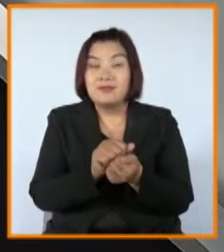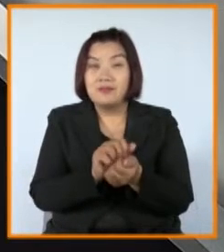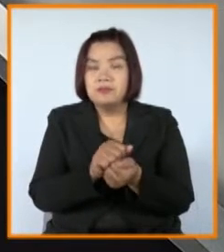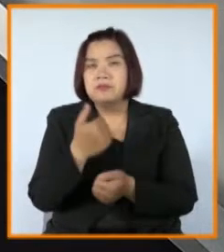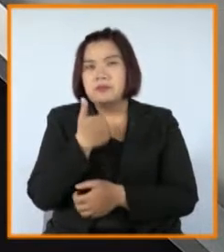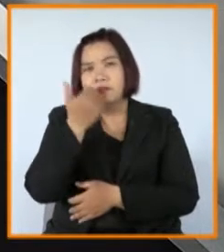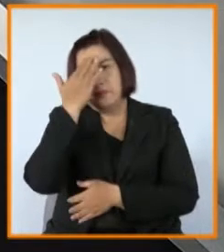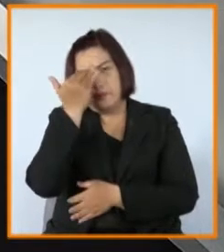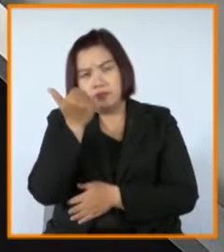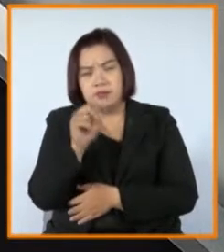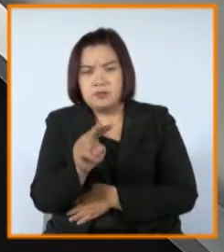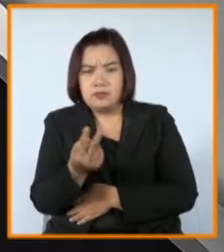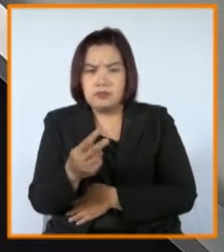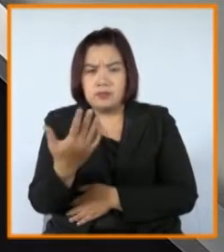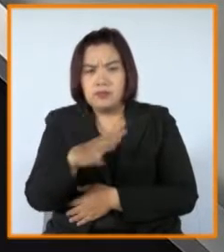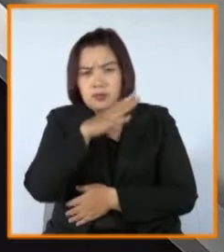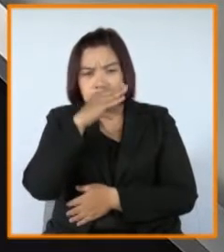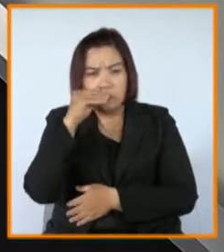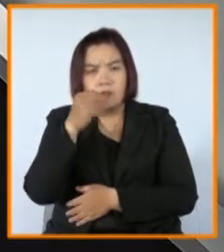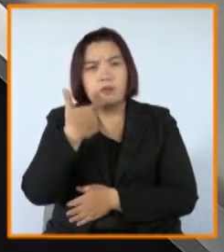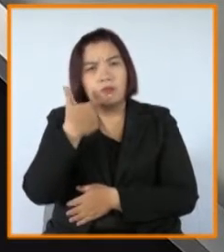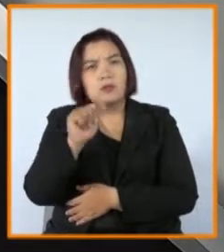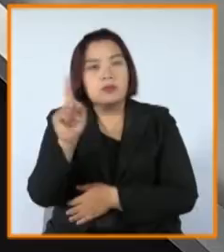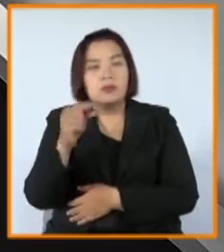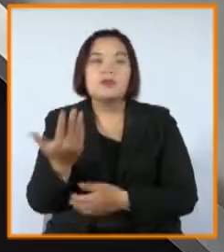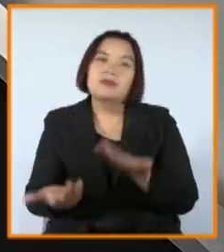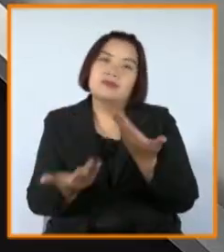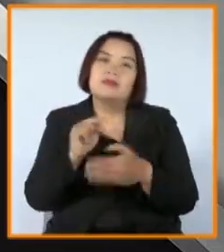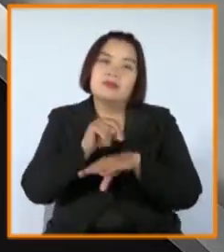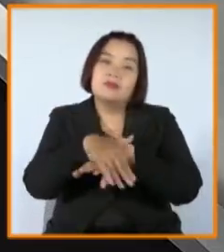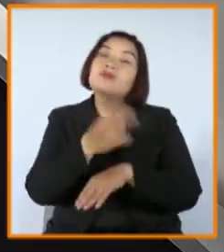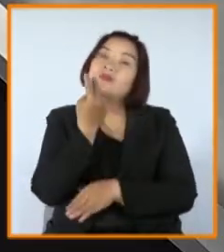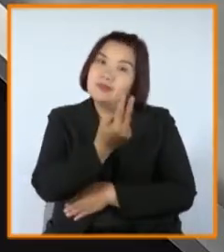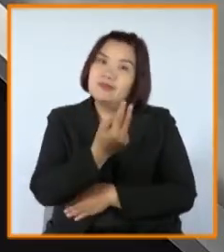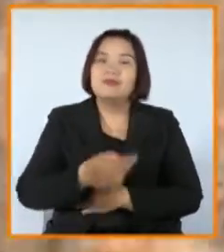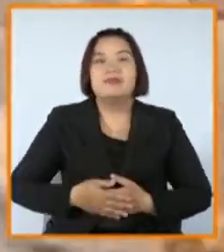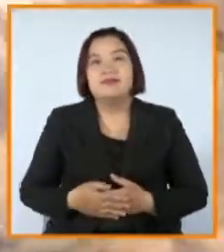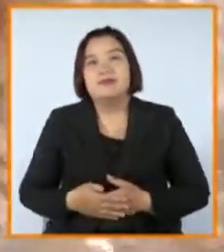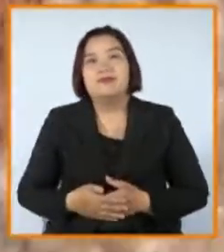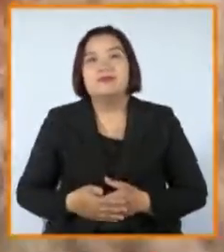างแล้วหวานหรือเปล่าอันนี้ไม่รู้อยู่ที่คลองมะเดื่อจังหวัดนครนายกค่ะไปชมกันค่ะ